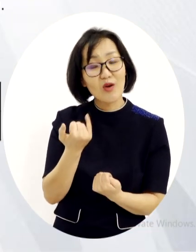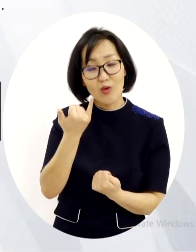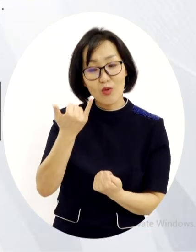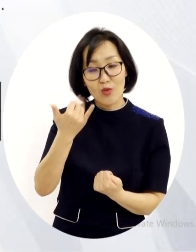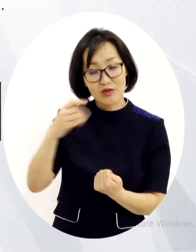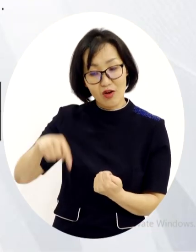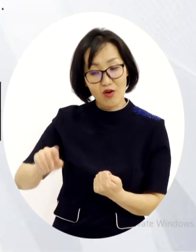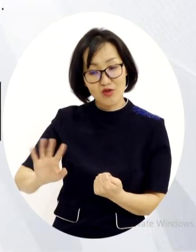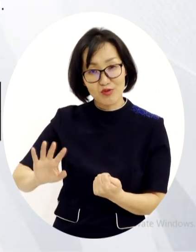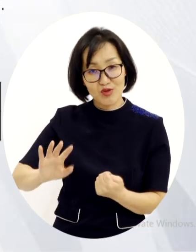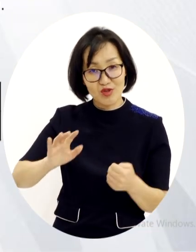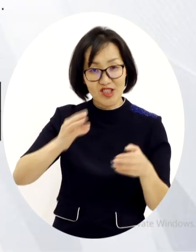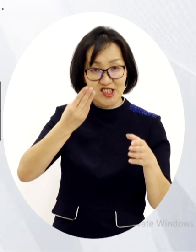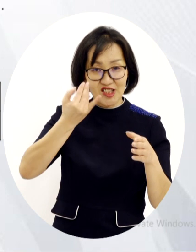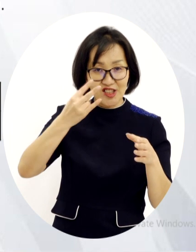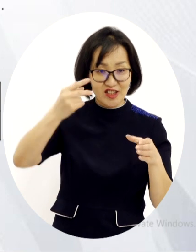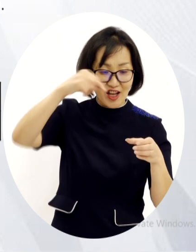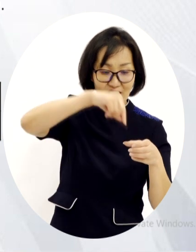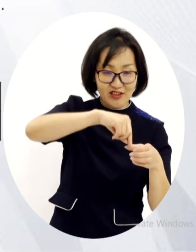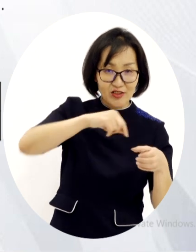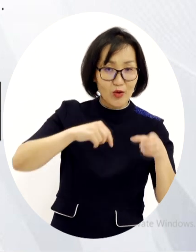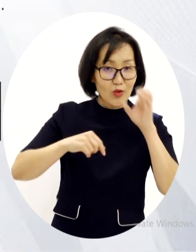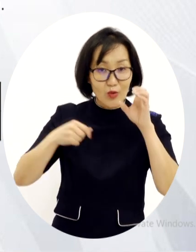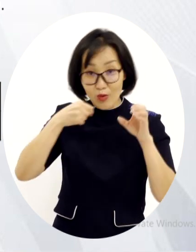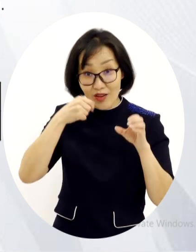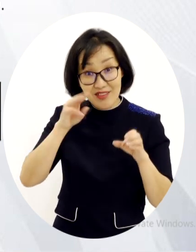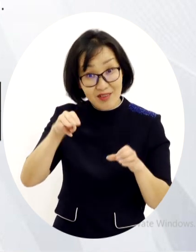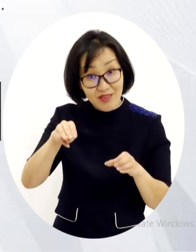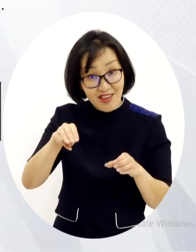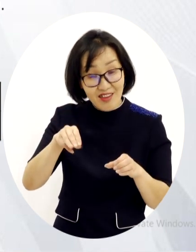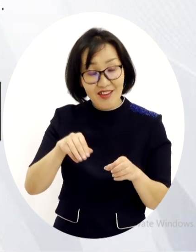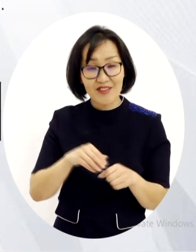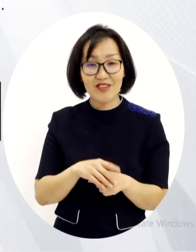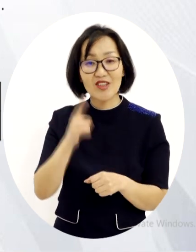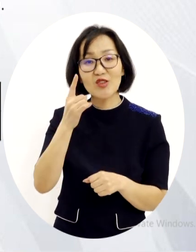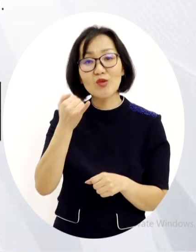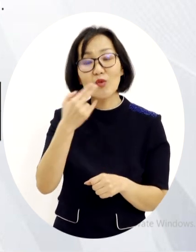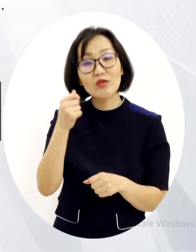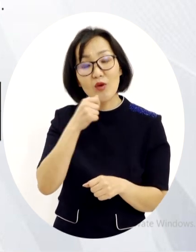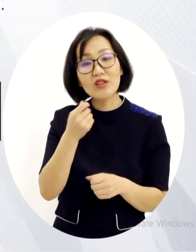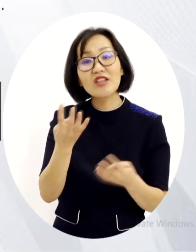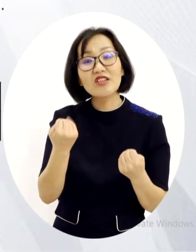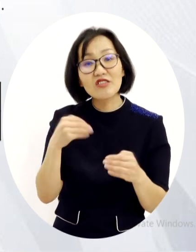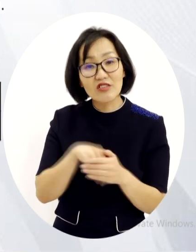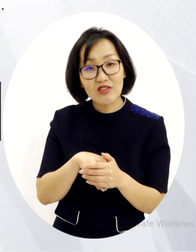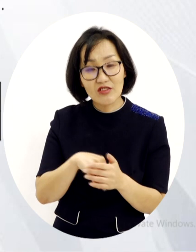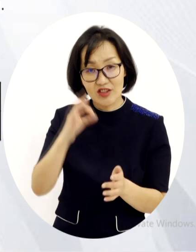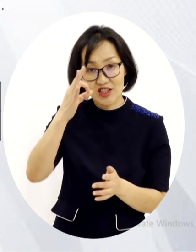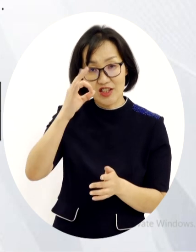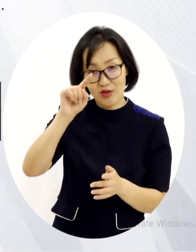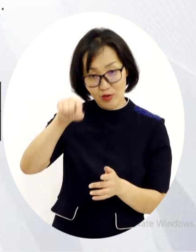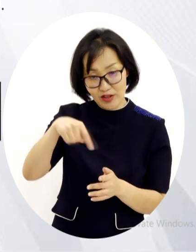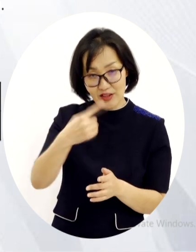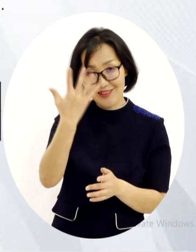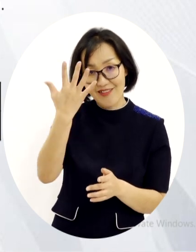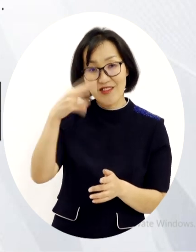Усаа гойжуулахгүй яаж угаана гэсэн? Шилэн аяганд хийж угаана гэсэн. Нэг удаа угаахад тэг